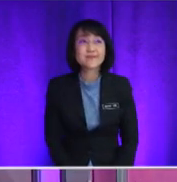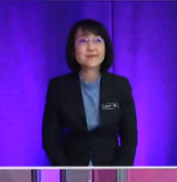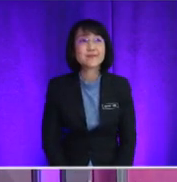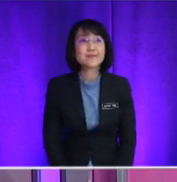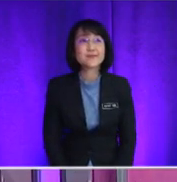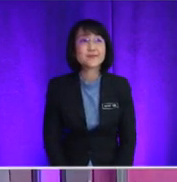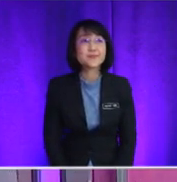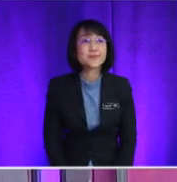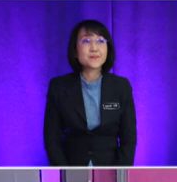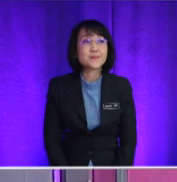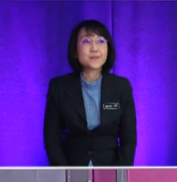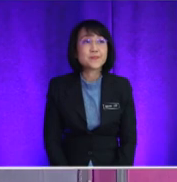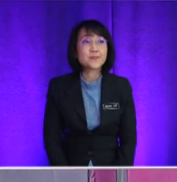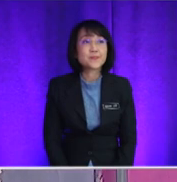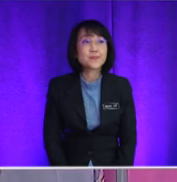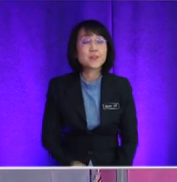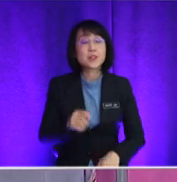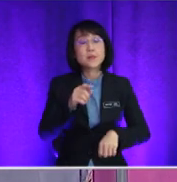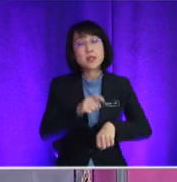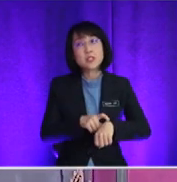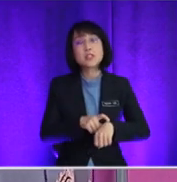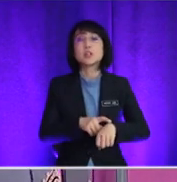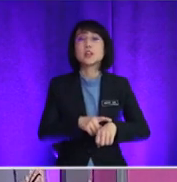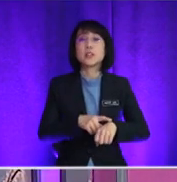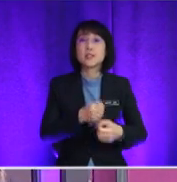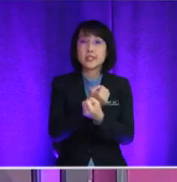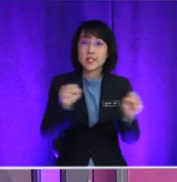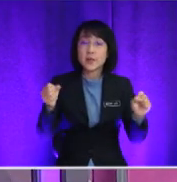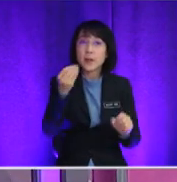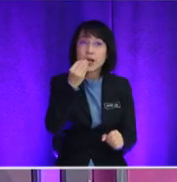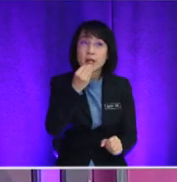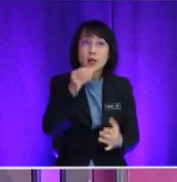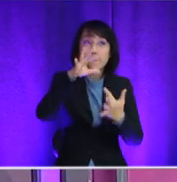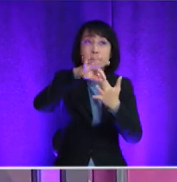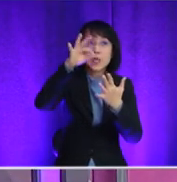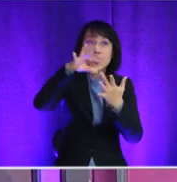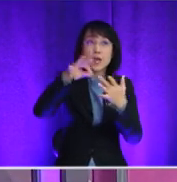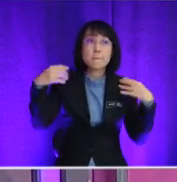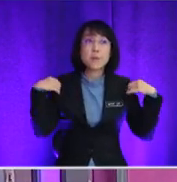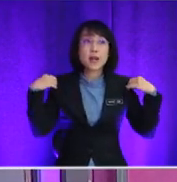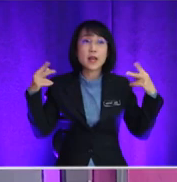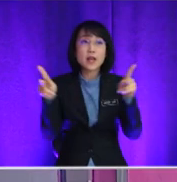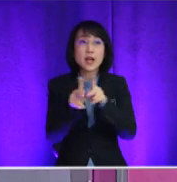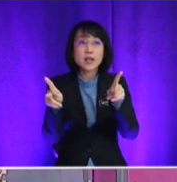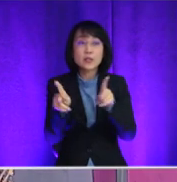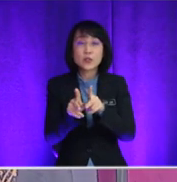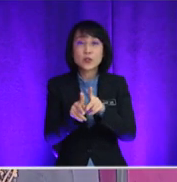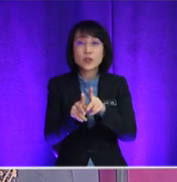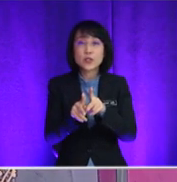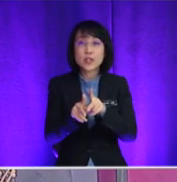kemudian sebagai pengendali makanan juga pemilihan pakaian khas Bali